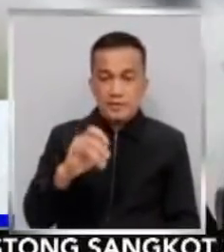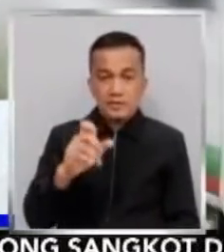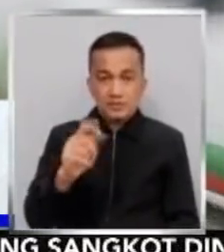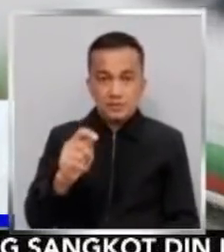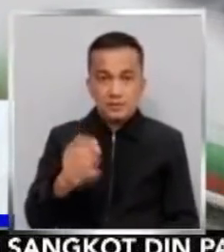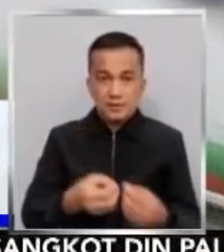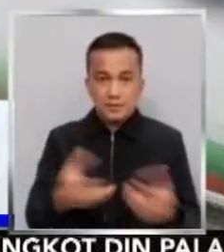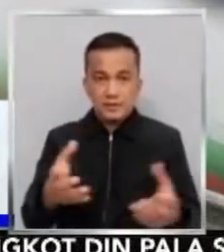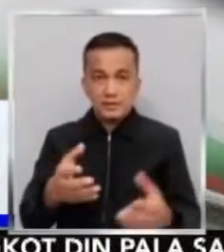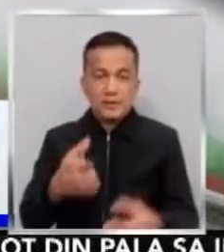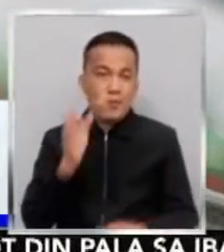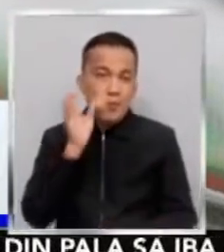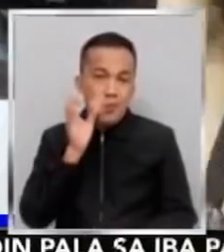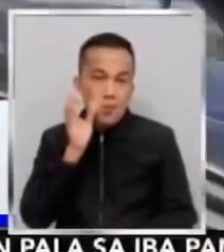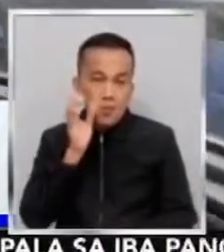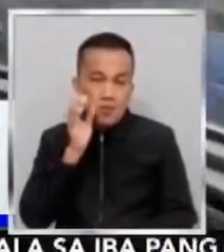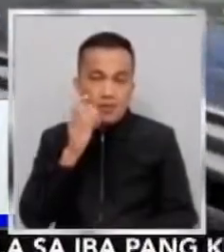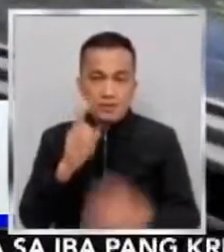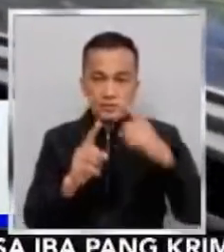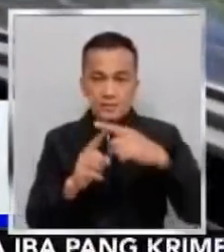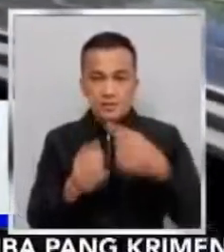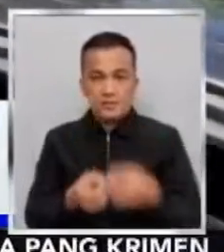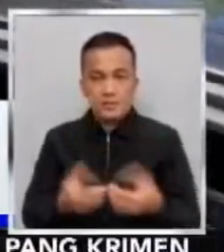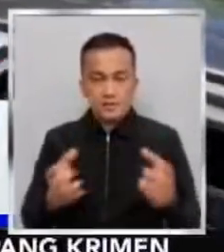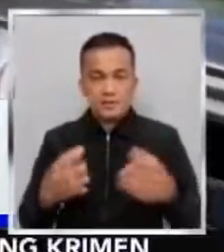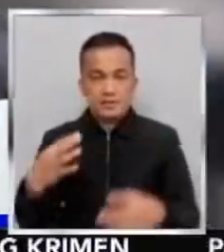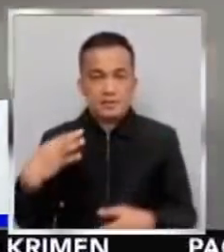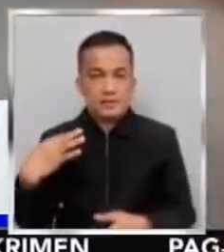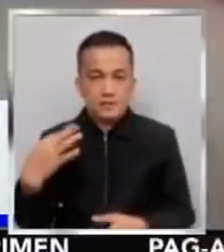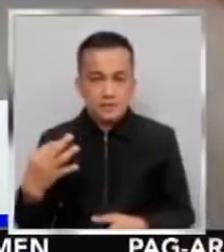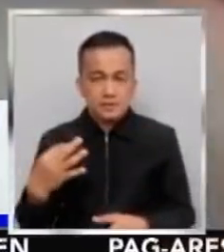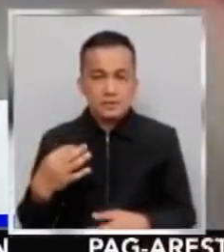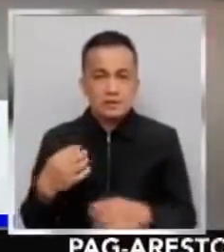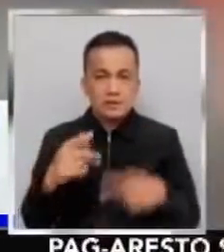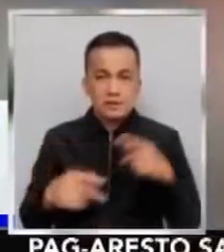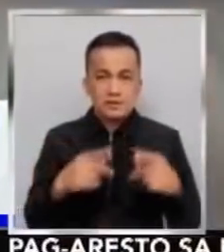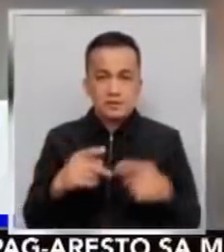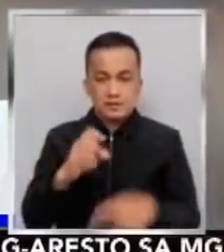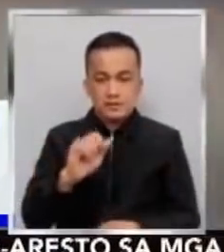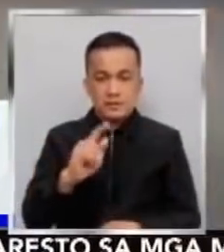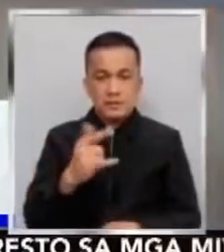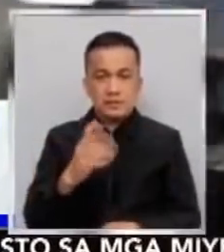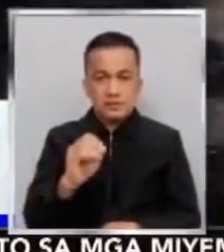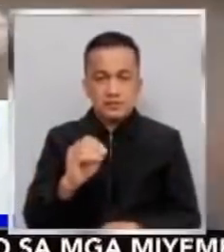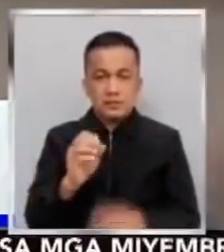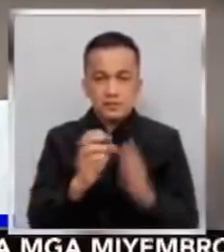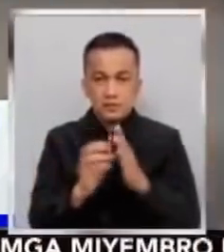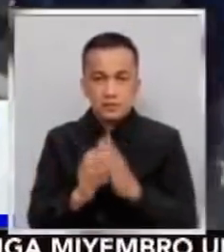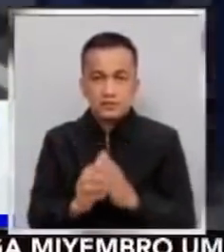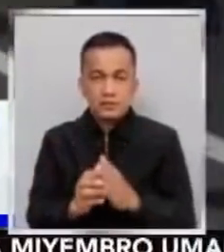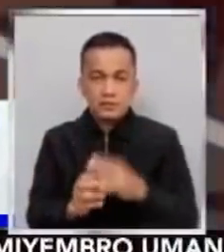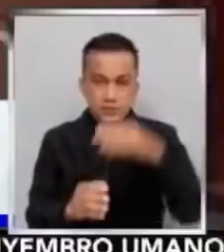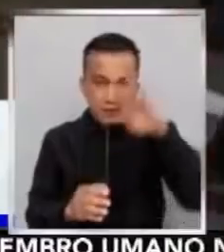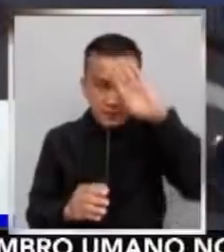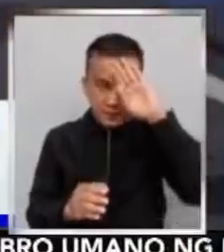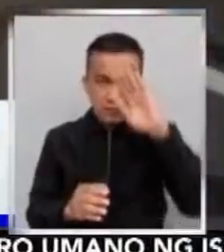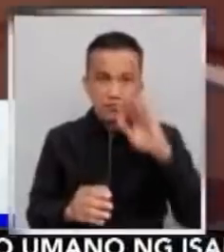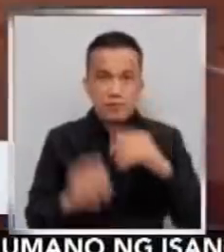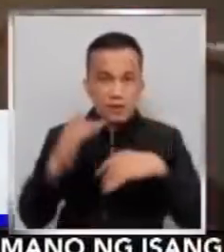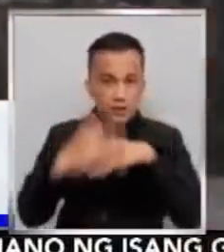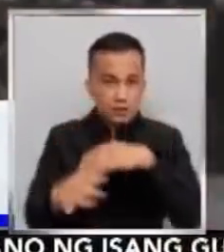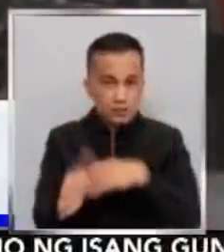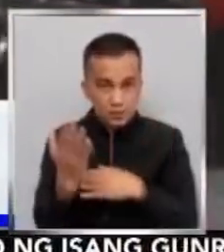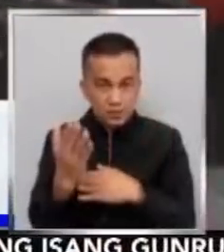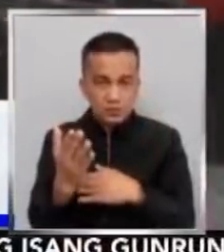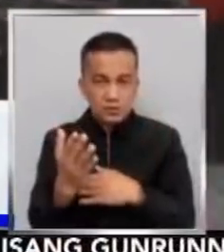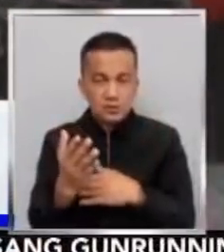T-shirt naman ay pinamigay ng ilang kandidato sa mga residente sa Santiago City. Sa Cavite naman, madilim pa, nakapwesto na ang mga